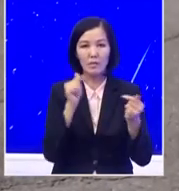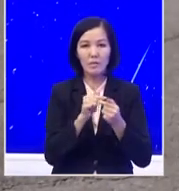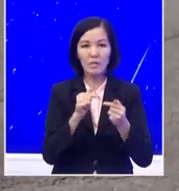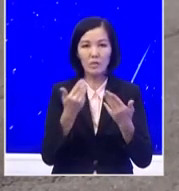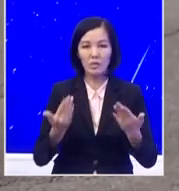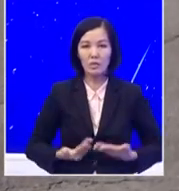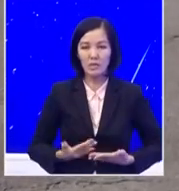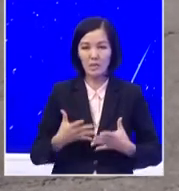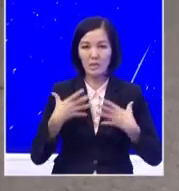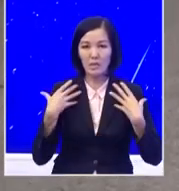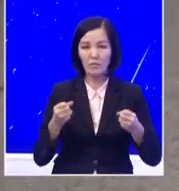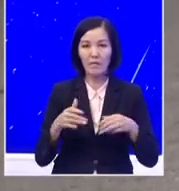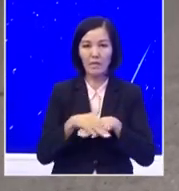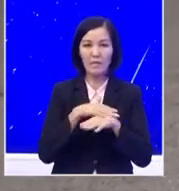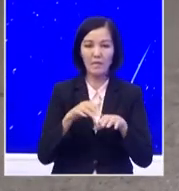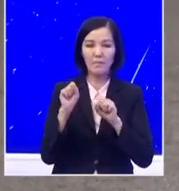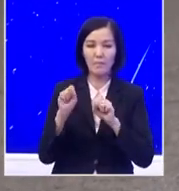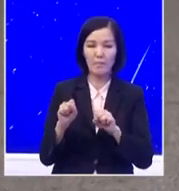жизнь и здоровье населения.